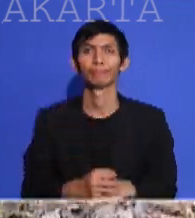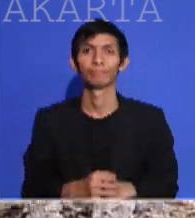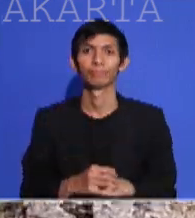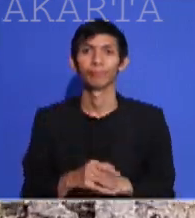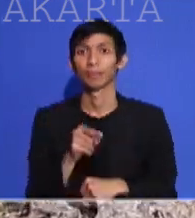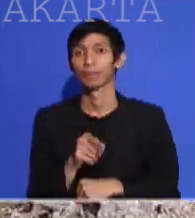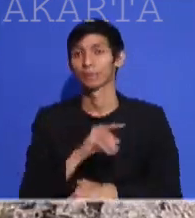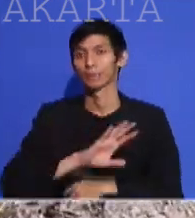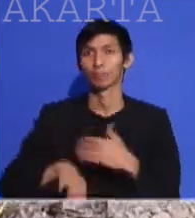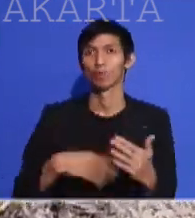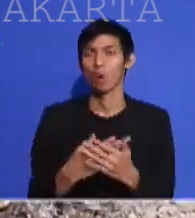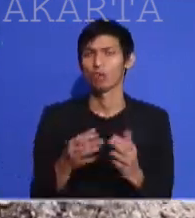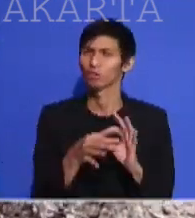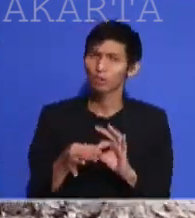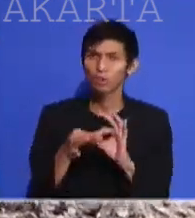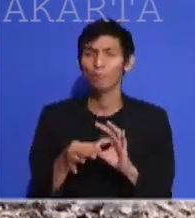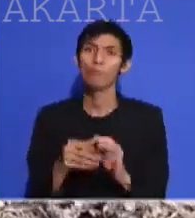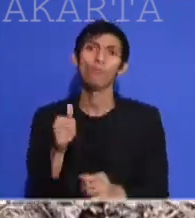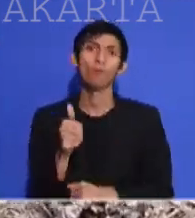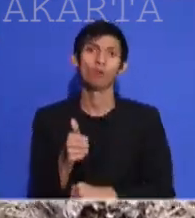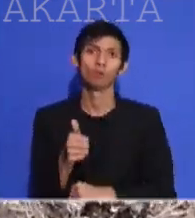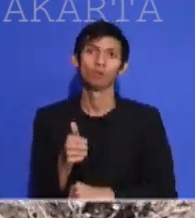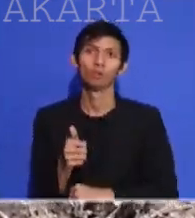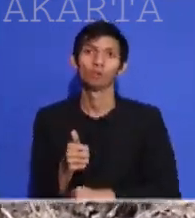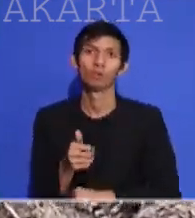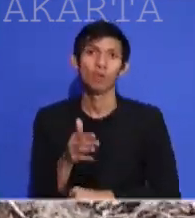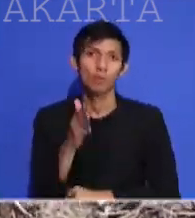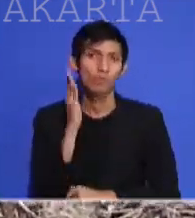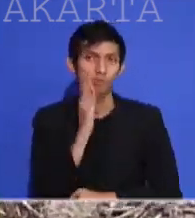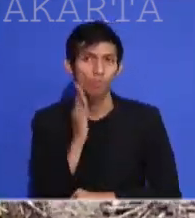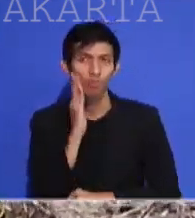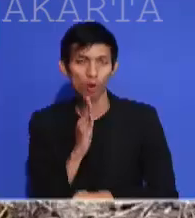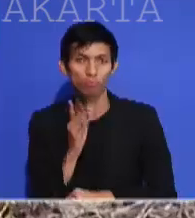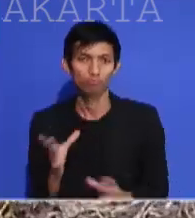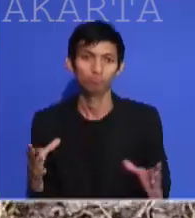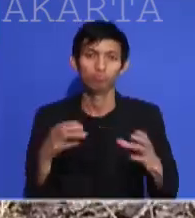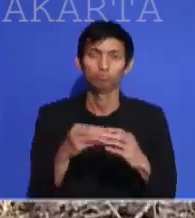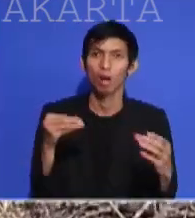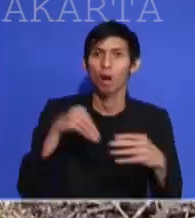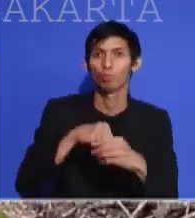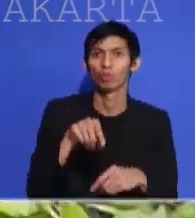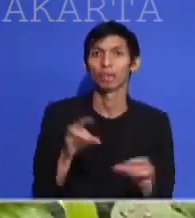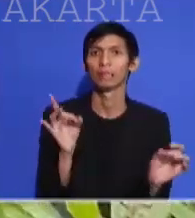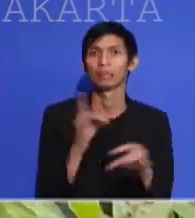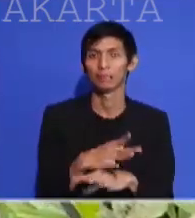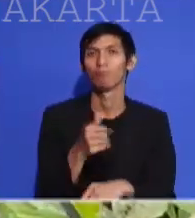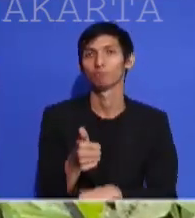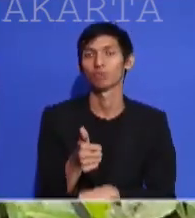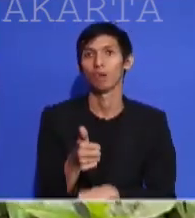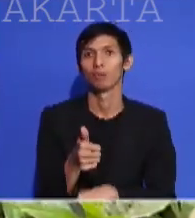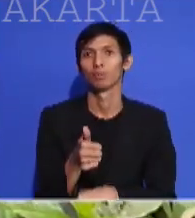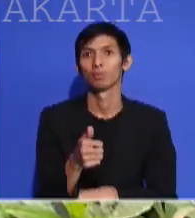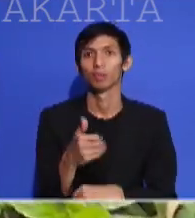tumut regeng, para wirane boten kedah nyambut damel ing jawi dusun. Ngrebasaning sesakit ulam ugi lajeng dados tanggel jawab